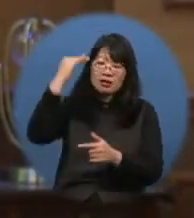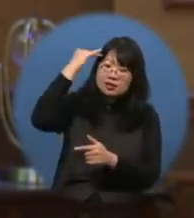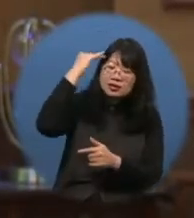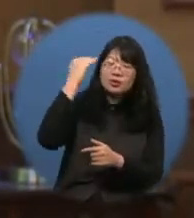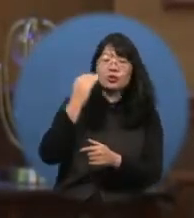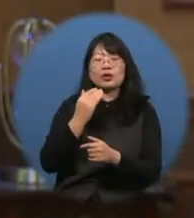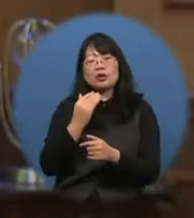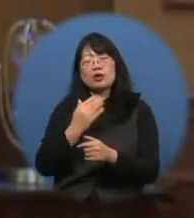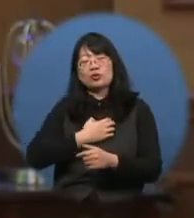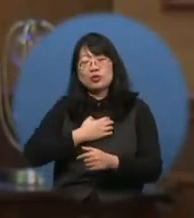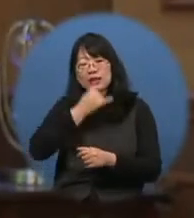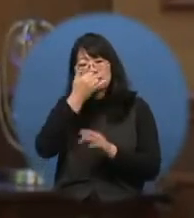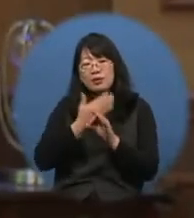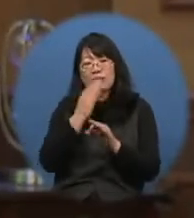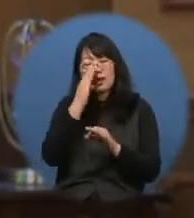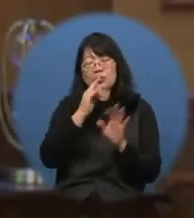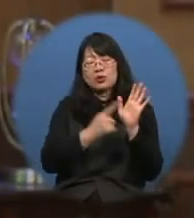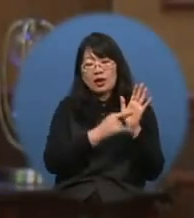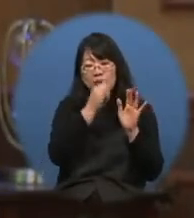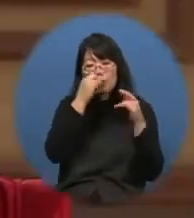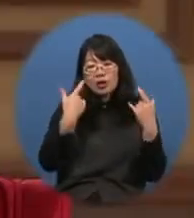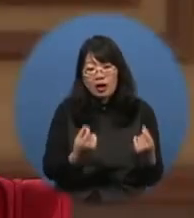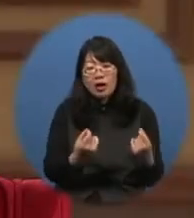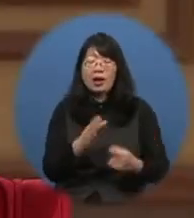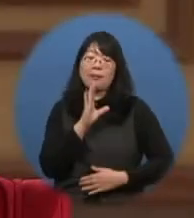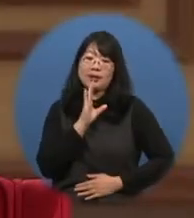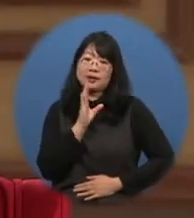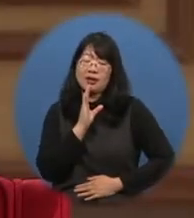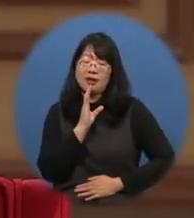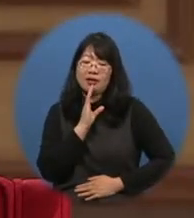우려가 있으면 나쁜 광고. 이런 네. 그런 거네요. 예. 네. 그러니까